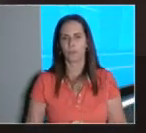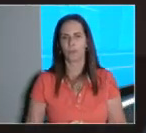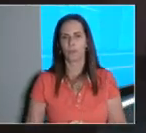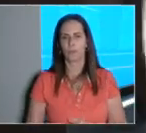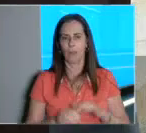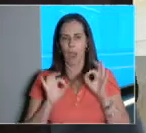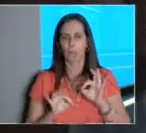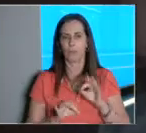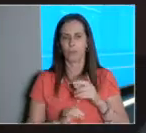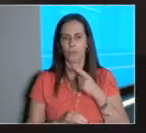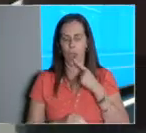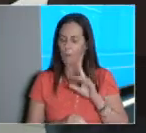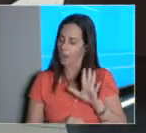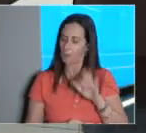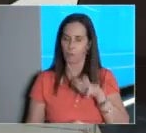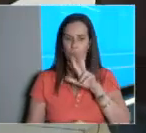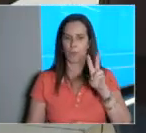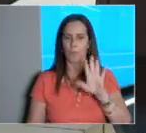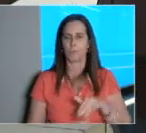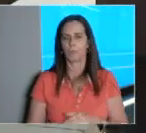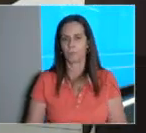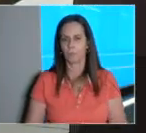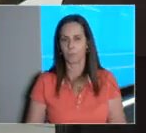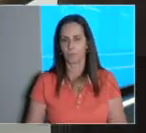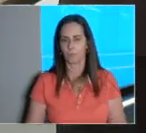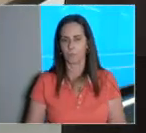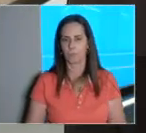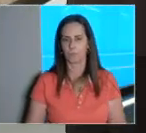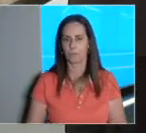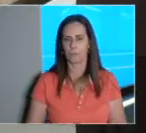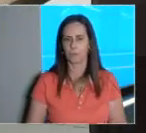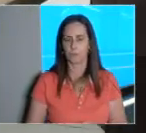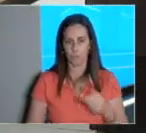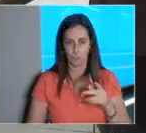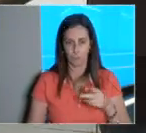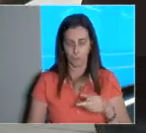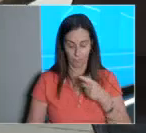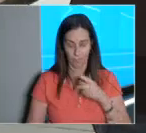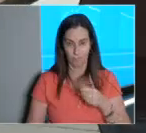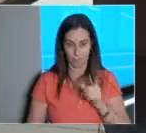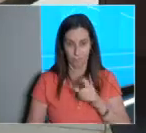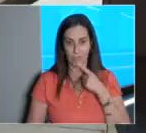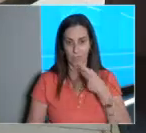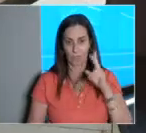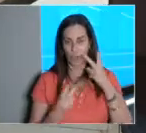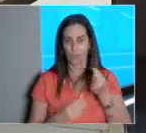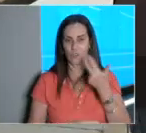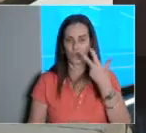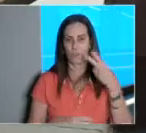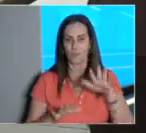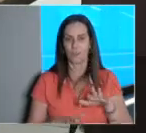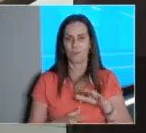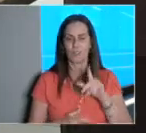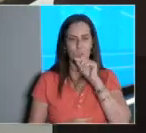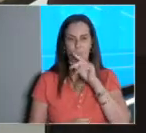32. האמת, שנתתי השבוע אימור, וגם שמתי 32. יפה, על כסף? לא על כסף, אבל זה יותר חשוב מכסף. זה בשביל